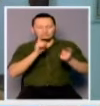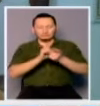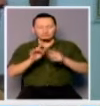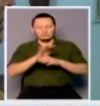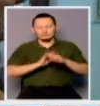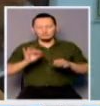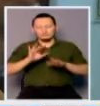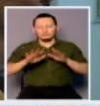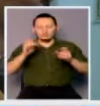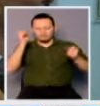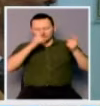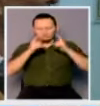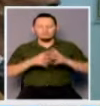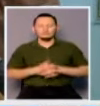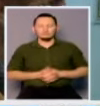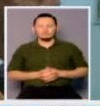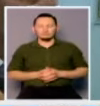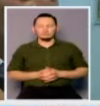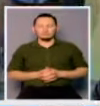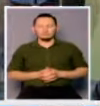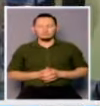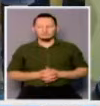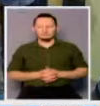тарихи орындармен танысу.